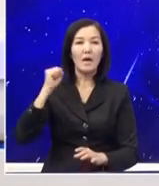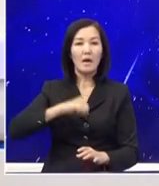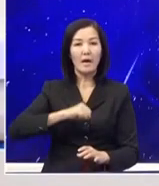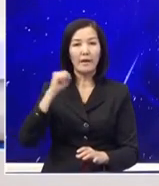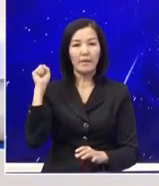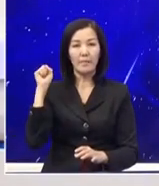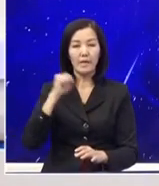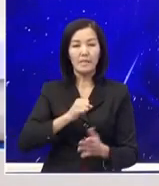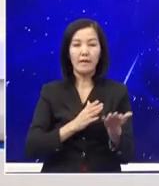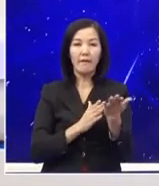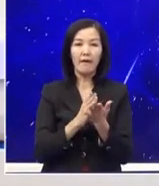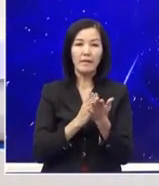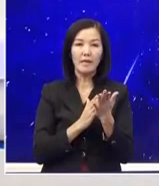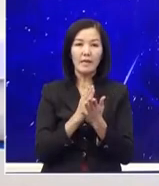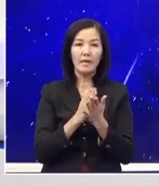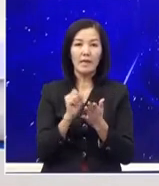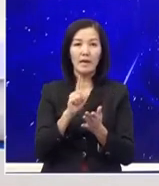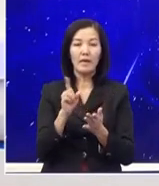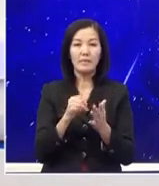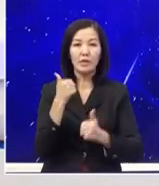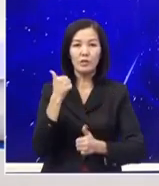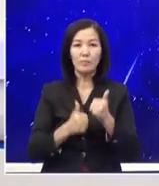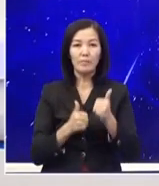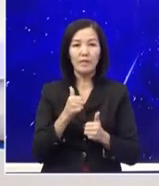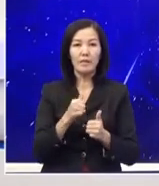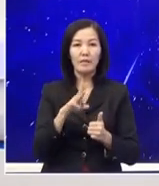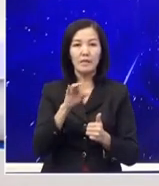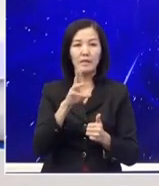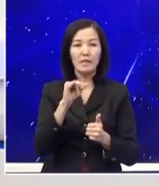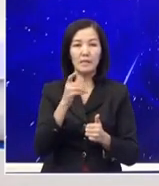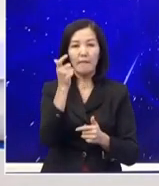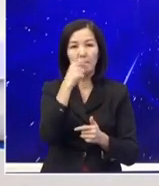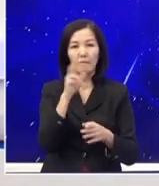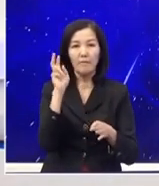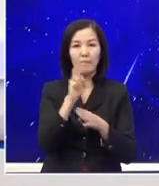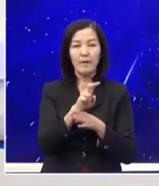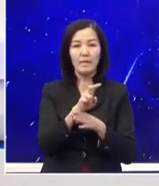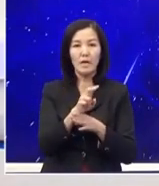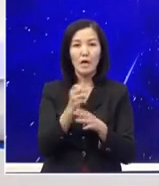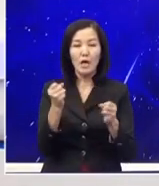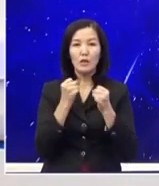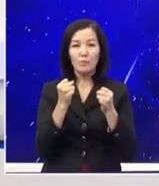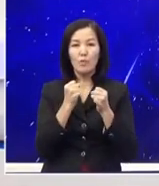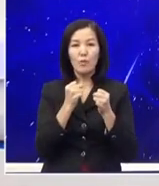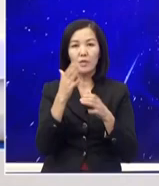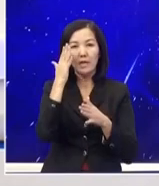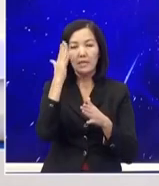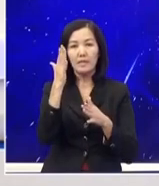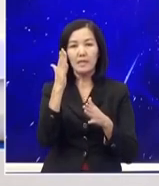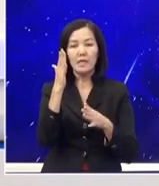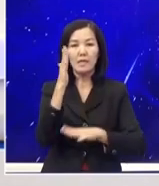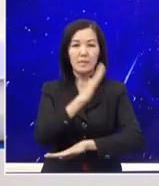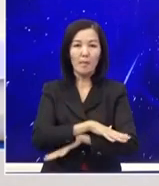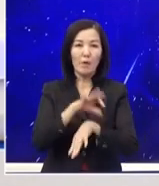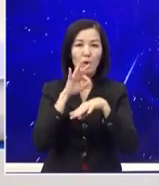Армрестингтен ардагерлер арасында Азия чемпионы Дәулет Астанов Панфилов ауданына арнайы барды. Жергілікті спорт әдіскерлерімен кездесіп, шеберлік сабағын